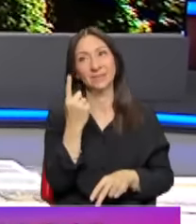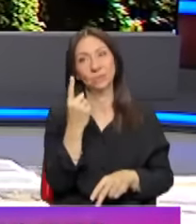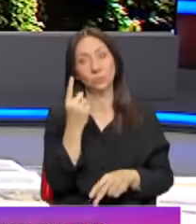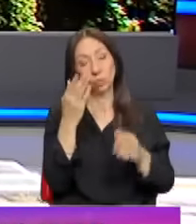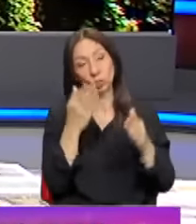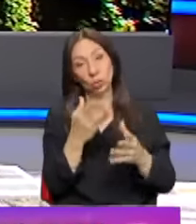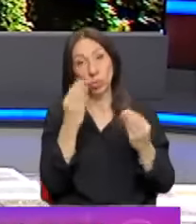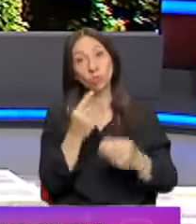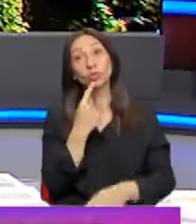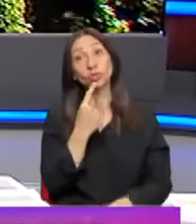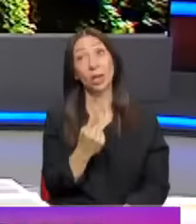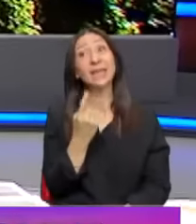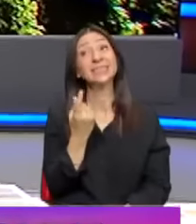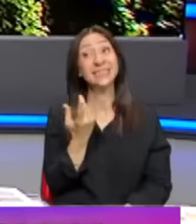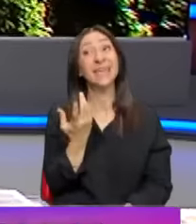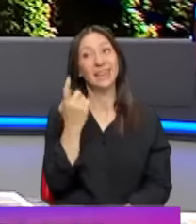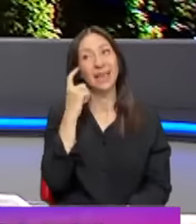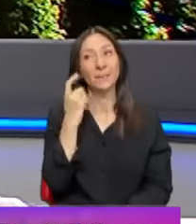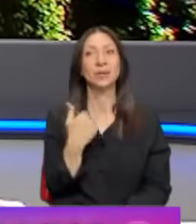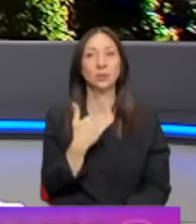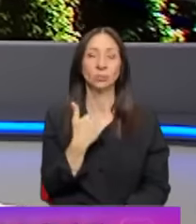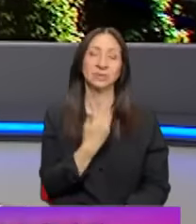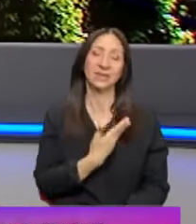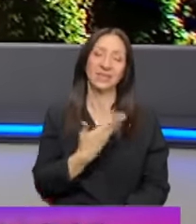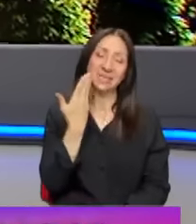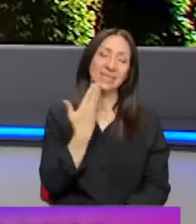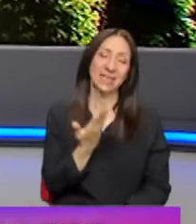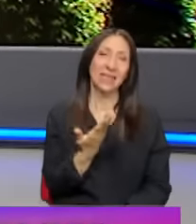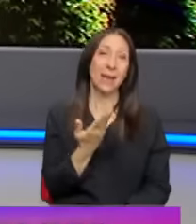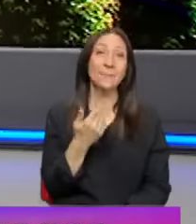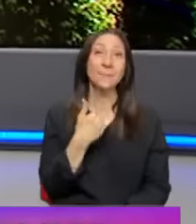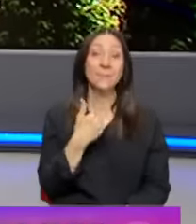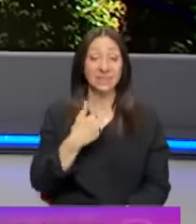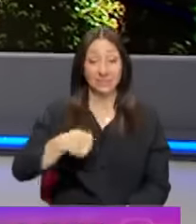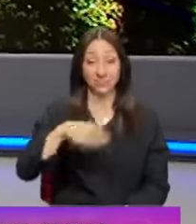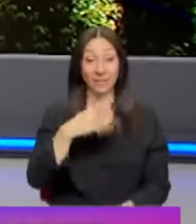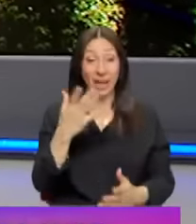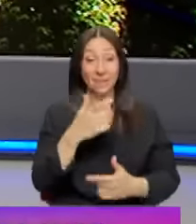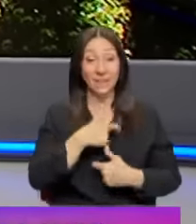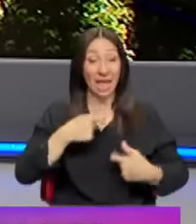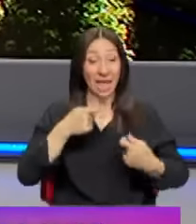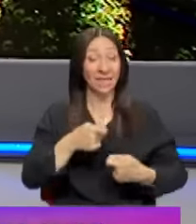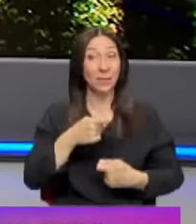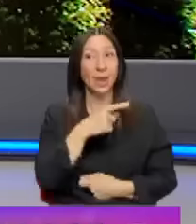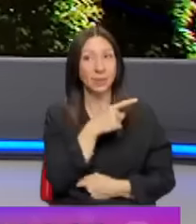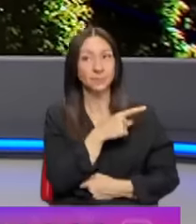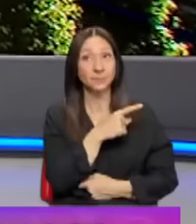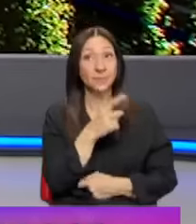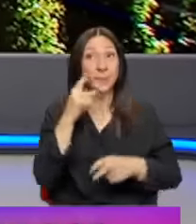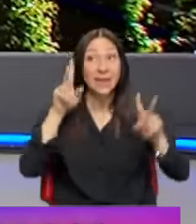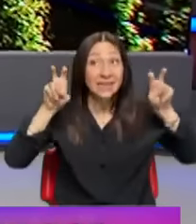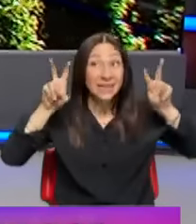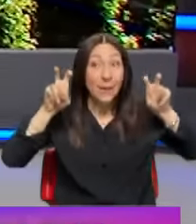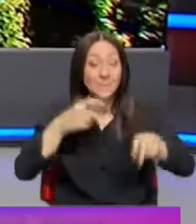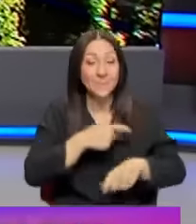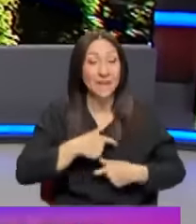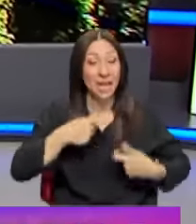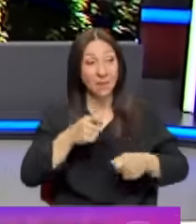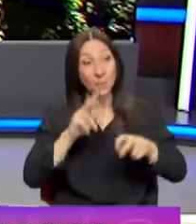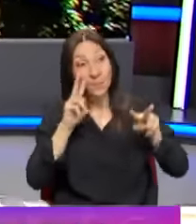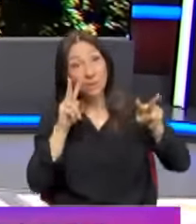durum olduğunu söylerlerdi diye tahmin ediyorum sevgili izleyenler. Bizim eğer milli eğitime, bakın milli eğitime